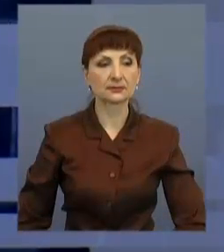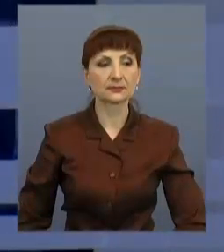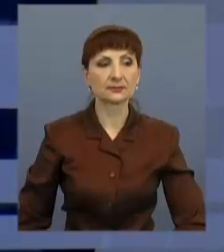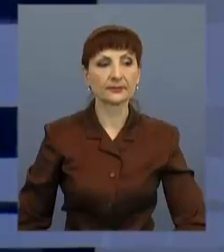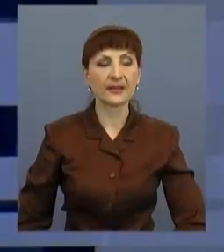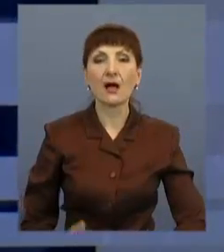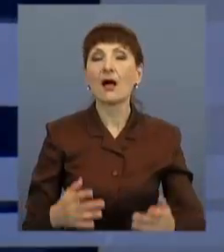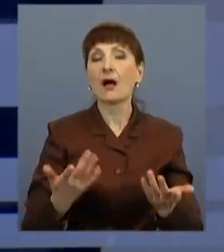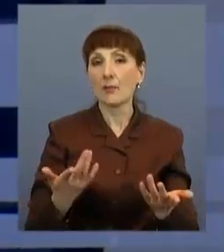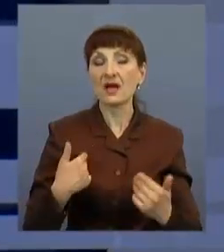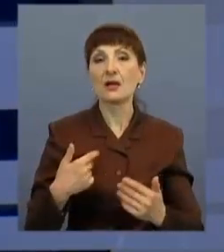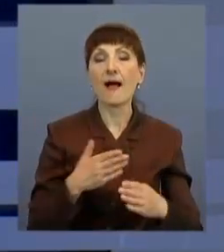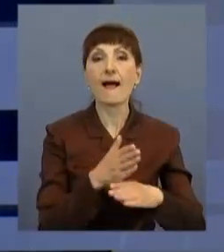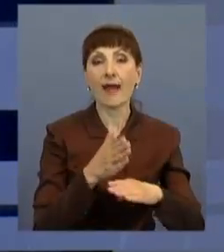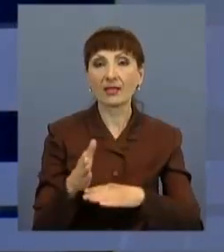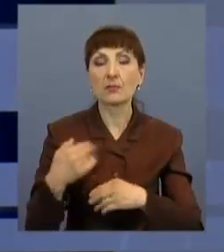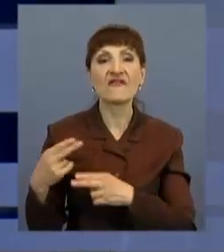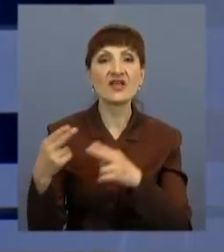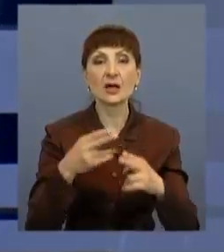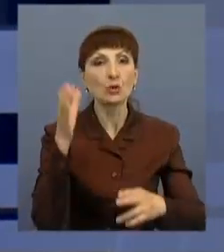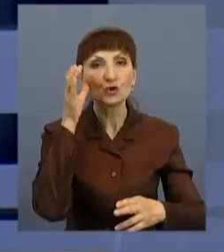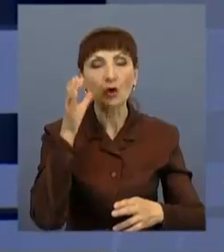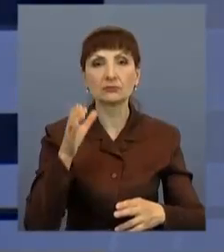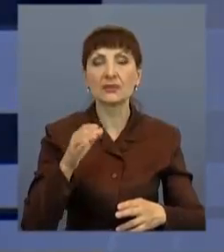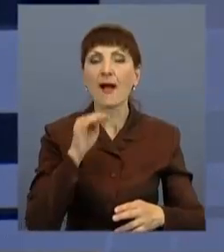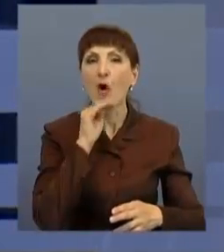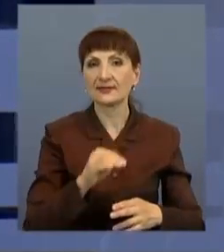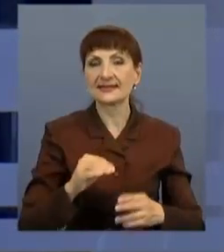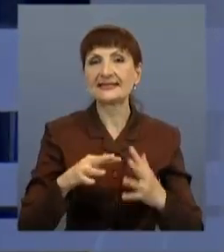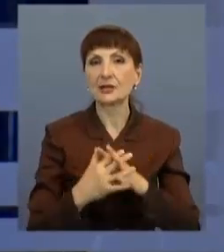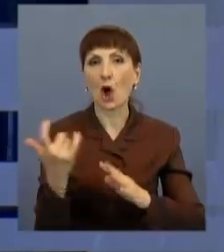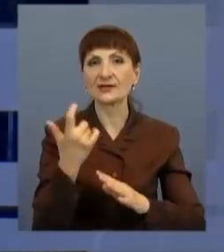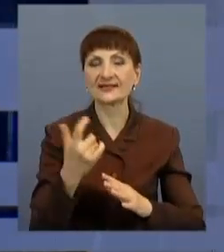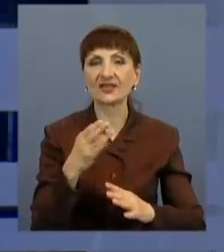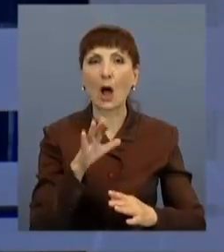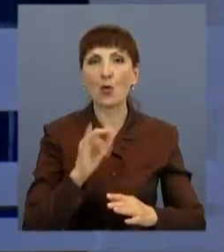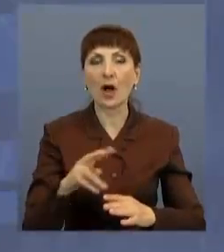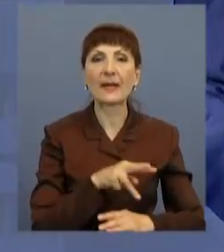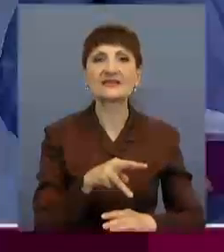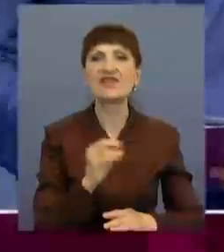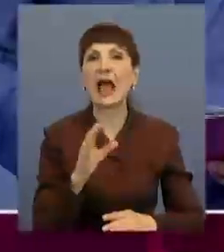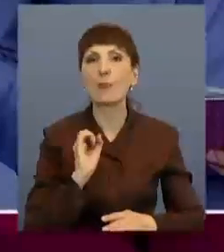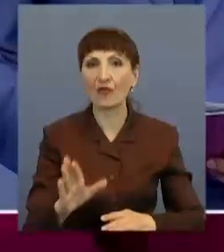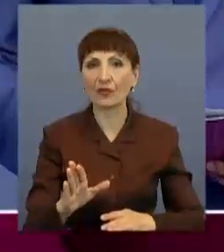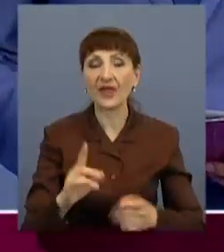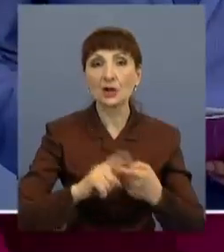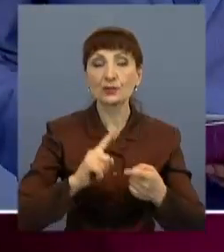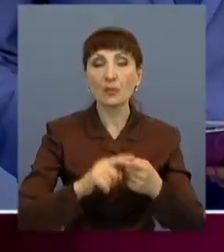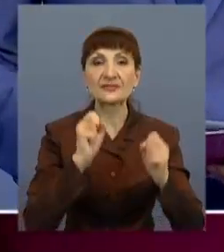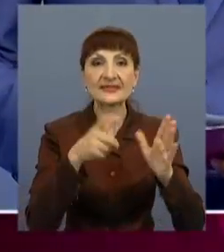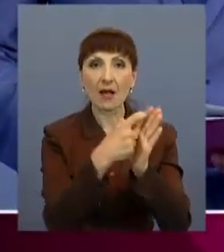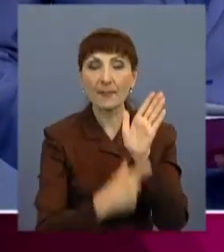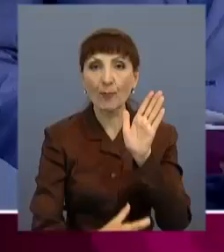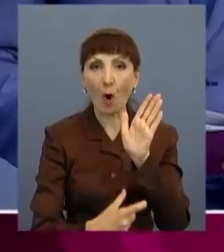В небольшой рейд мы выехали с ученым Академии сельскохозяйственных наук Масимжаном Велямовым. С помощью экотестера,